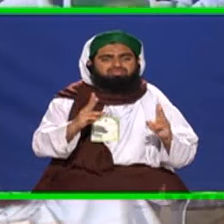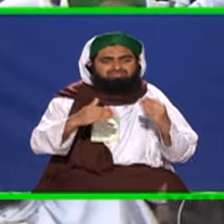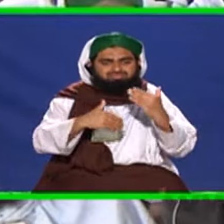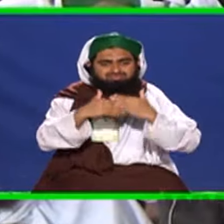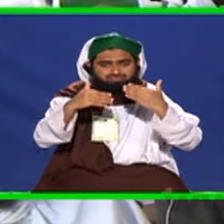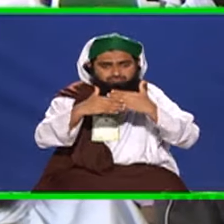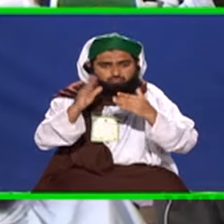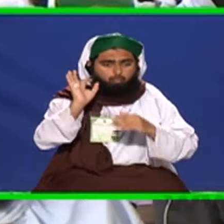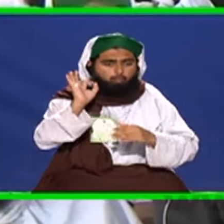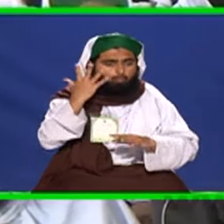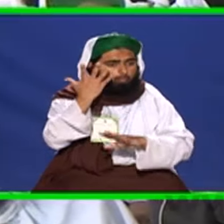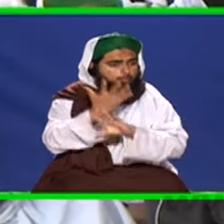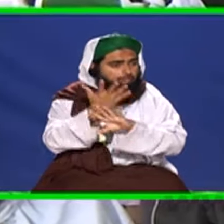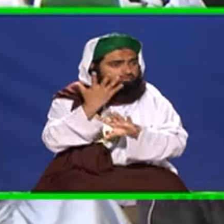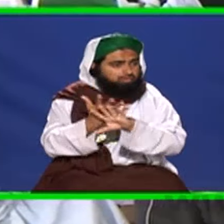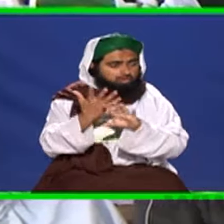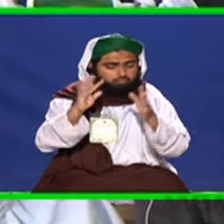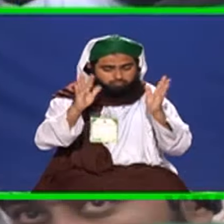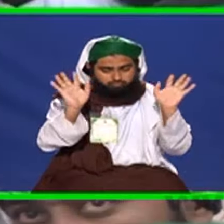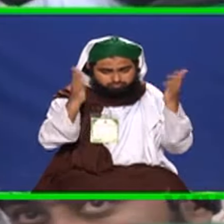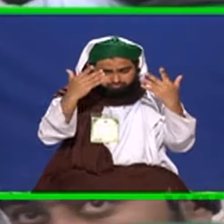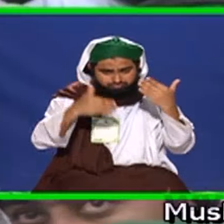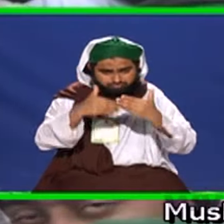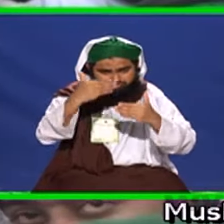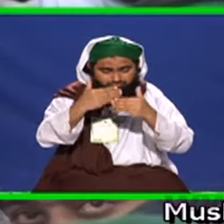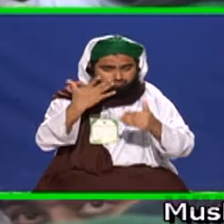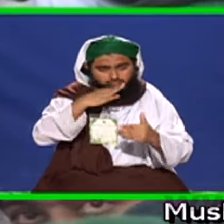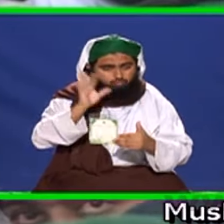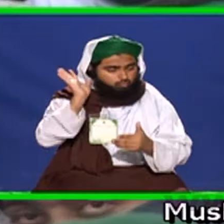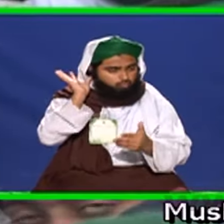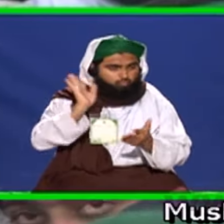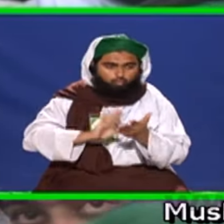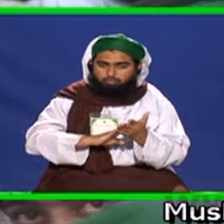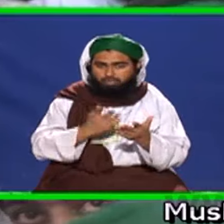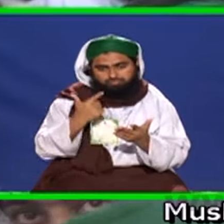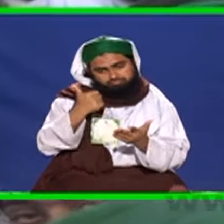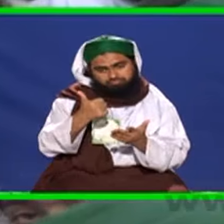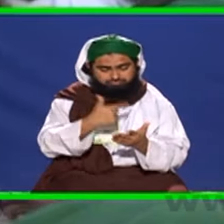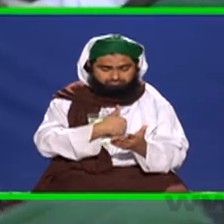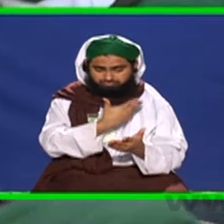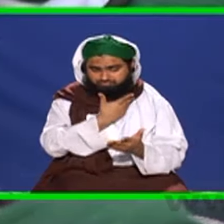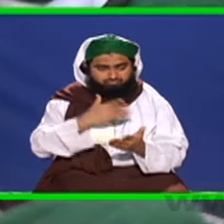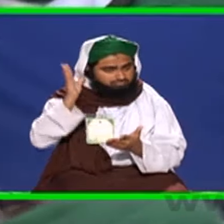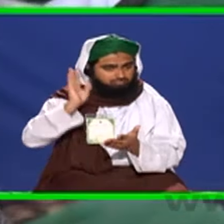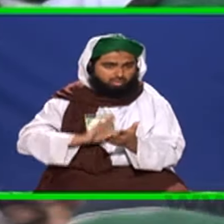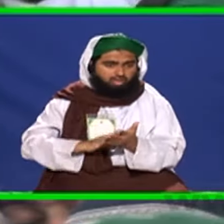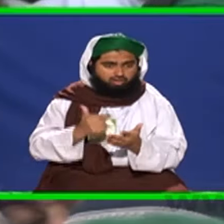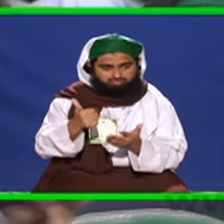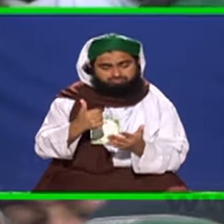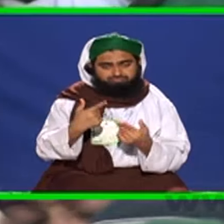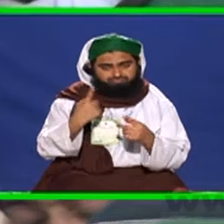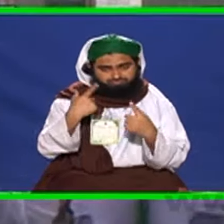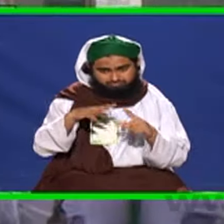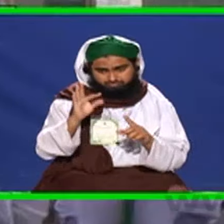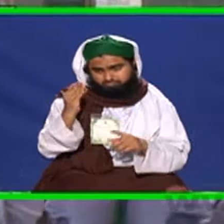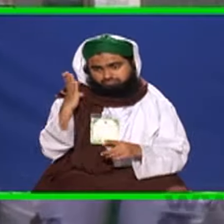کی پکی پکی مسجدیں پہلے بھی نہیں ہوتی, کھجور کے تنے اس طرح. تو مسلمان اچھا سمجھ کر کرتے تو اس کو برا کوئی بھی نہیں کہہ سکتا. تو